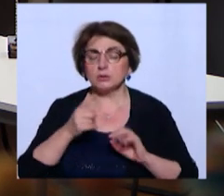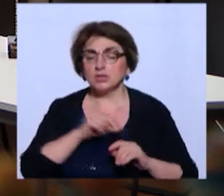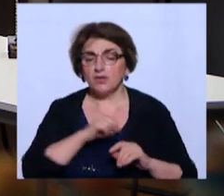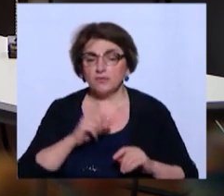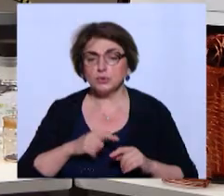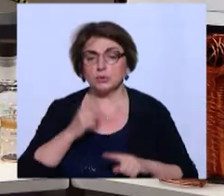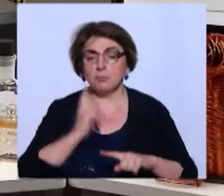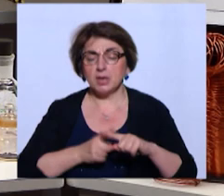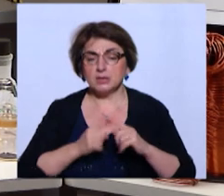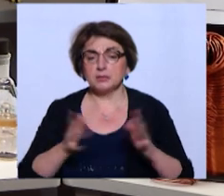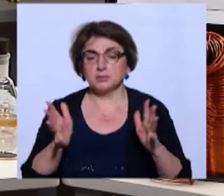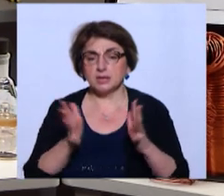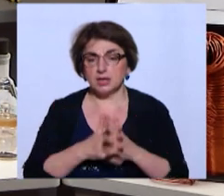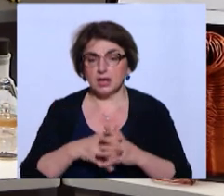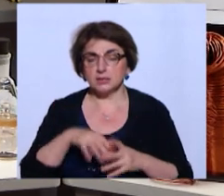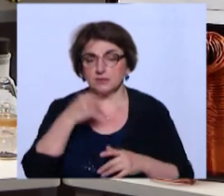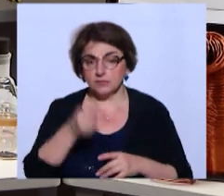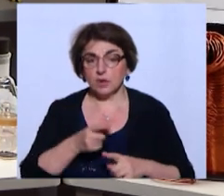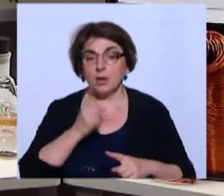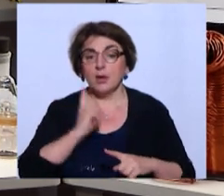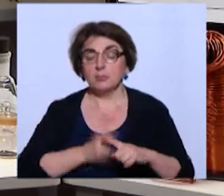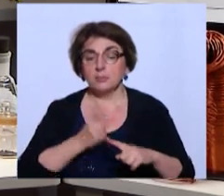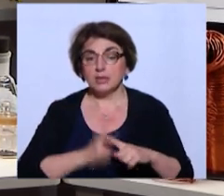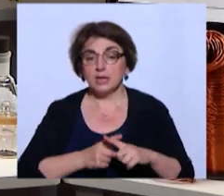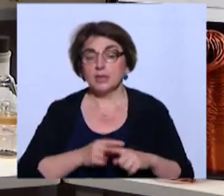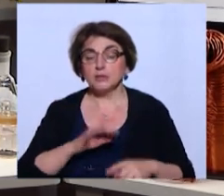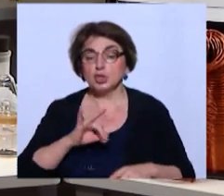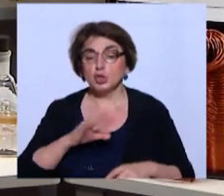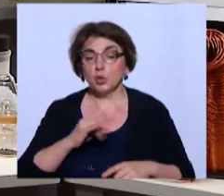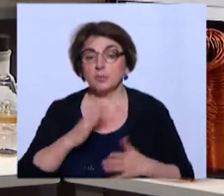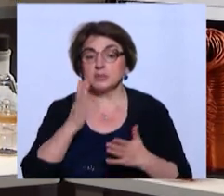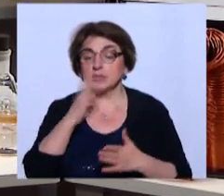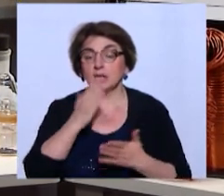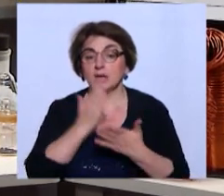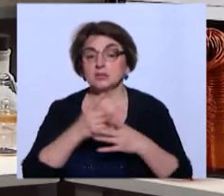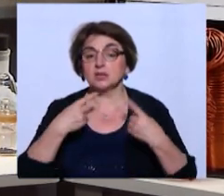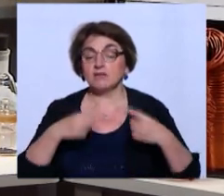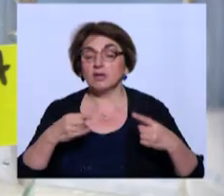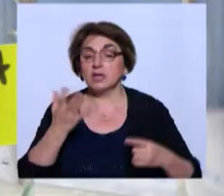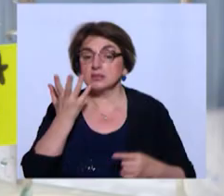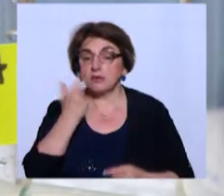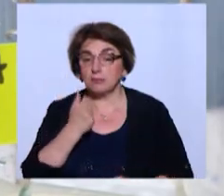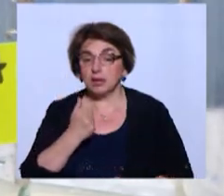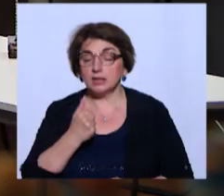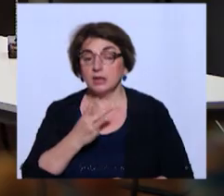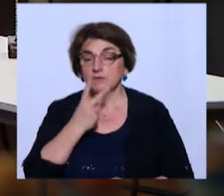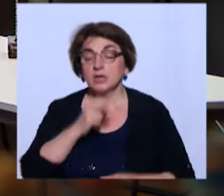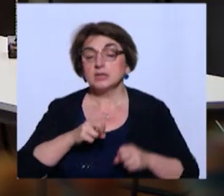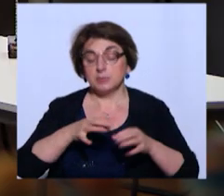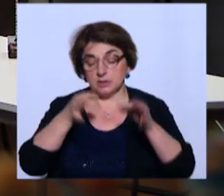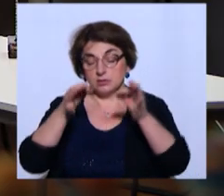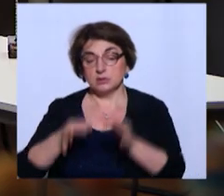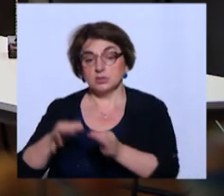კონკრეტულად რეაქციებზე გადავიდოდე, მინდა ასევე გითხრათ ის, რომ მეტალების იონების ალს აქვს სხვადასხვა შეფერილობა. მე აქ